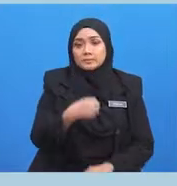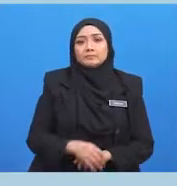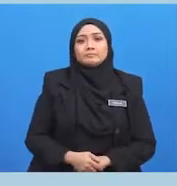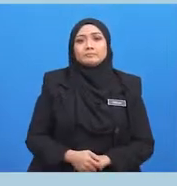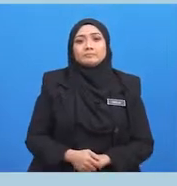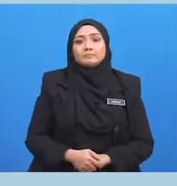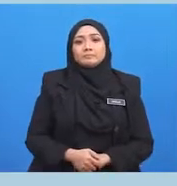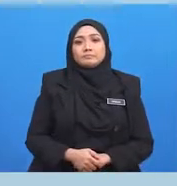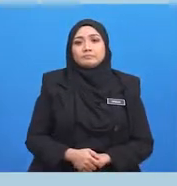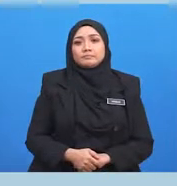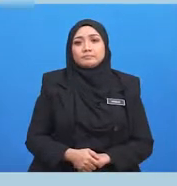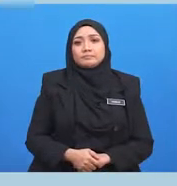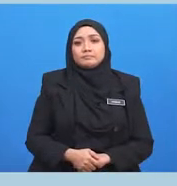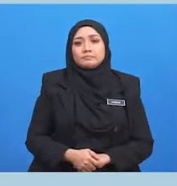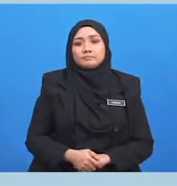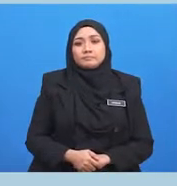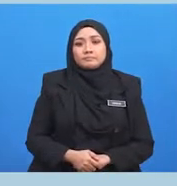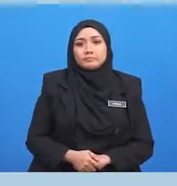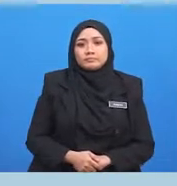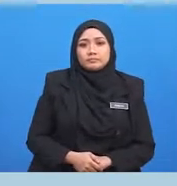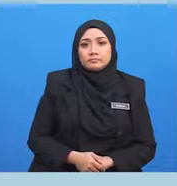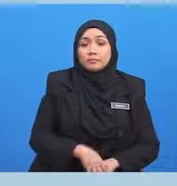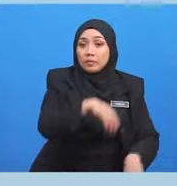Jawapannya, petugas kesihatan.